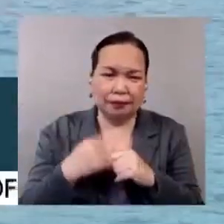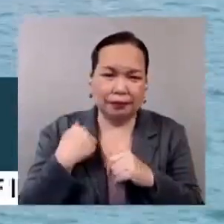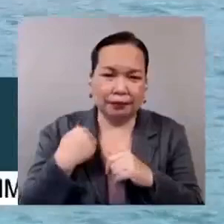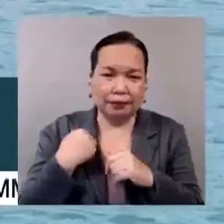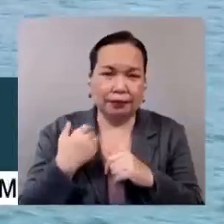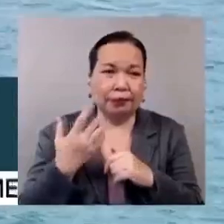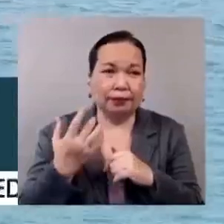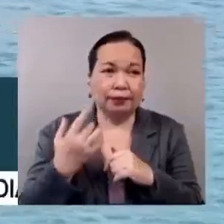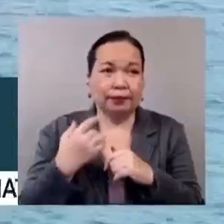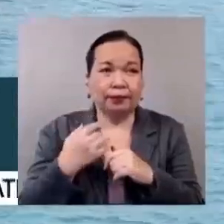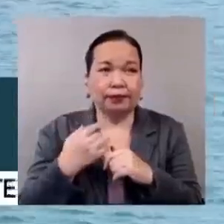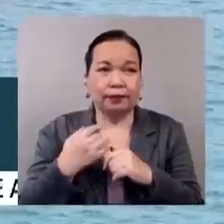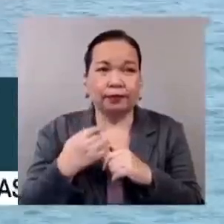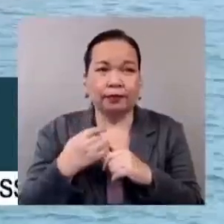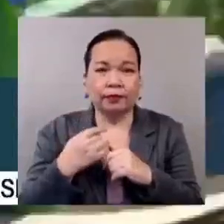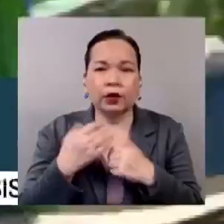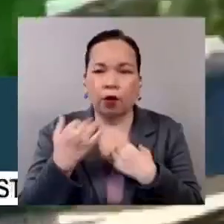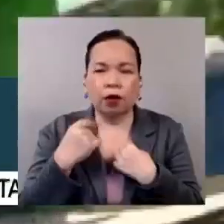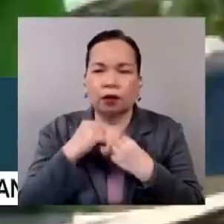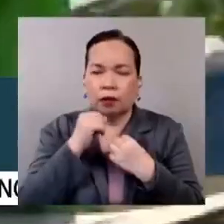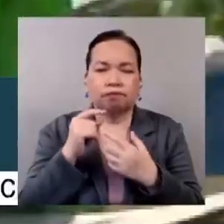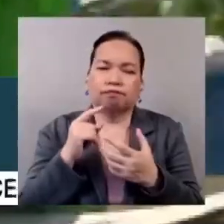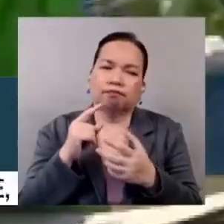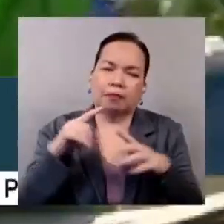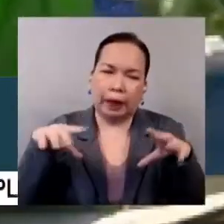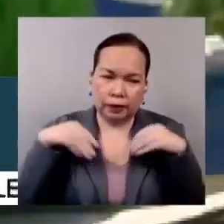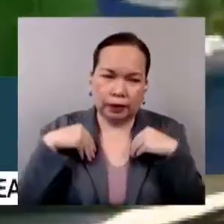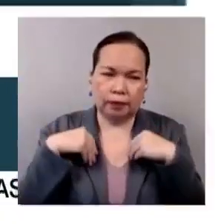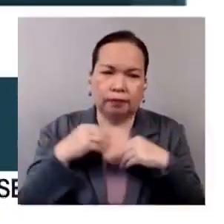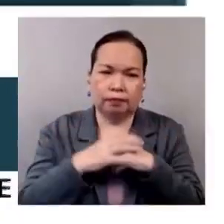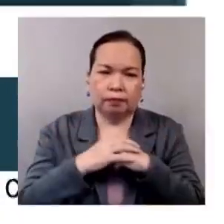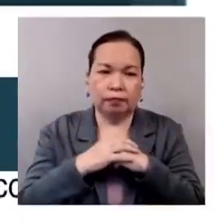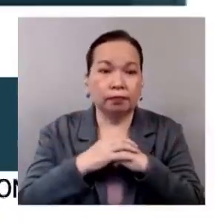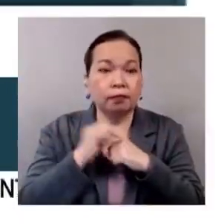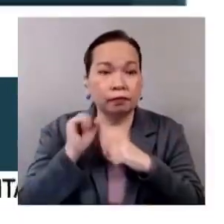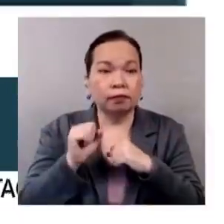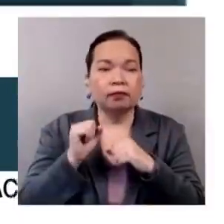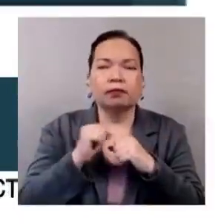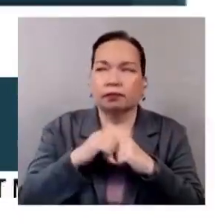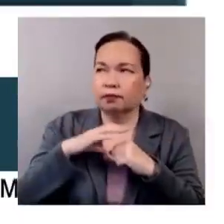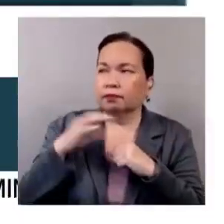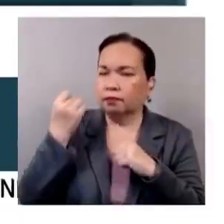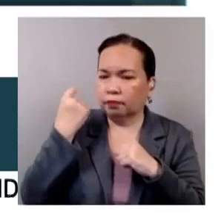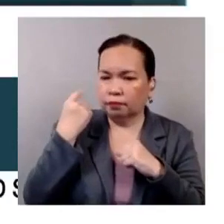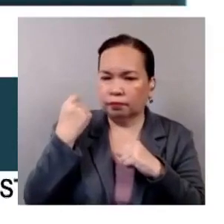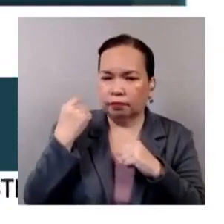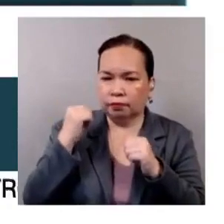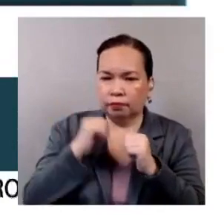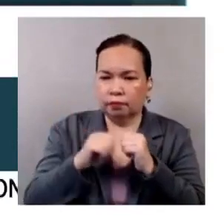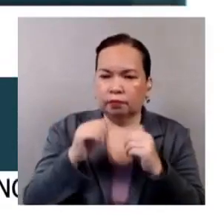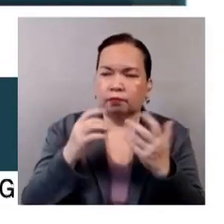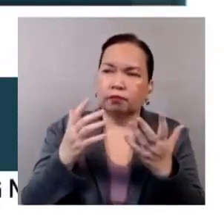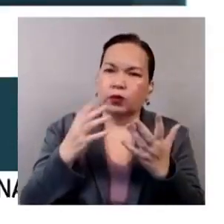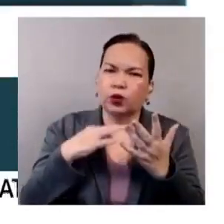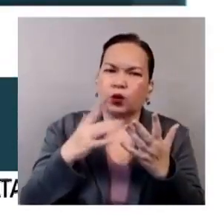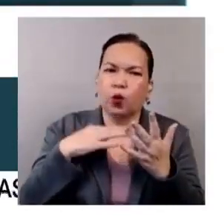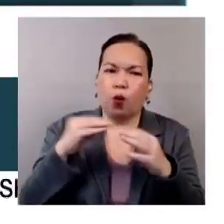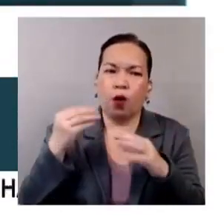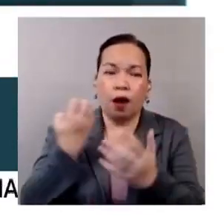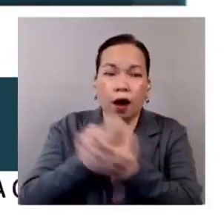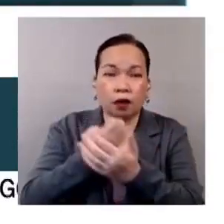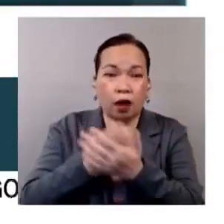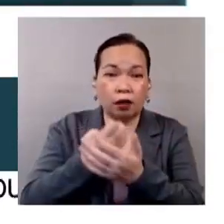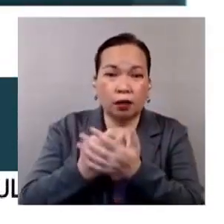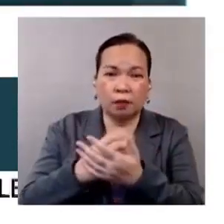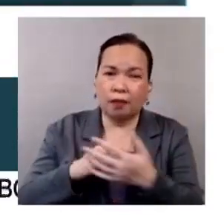talaga sumang-ayon this time. Okay, Mayor Cruz, short for saying the economic ramifications nitong oil spill ay tuloy-tuloy pa. I mean,